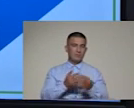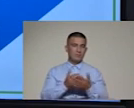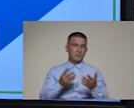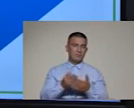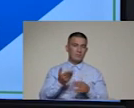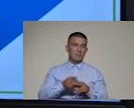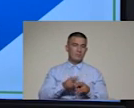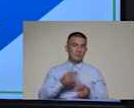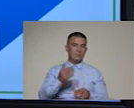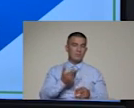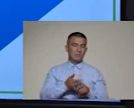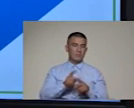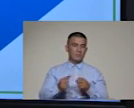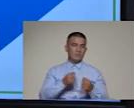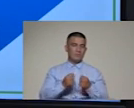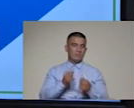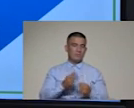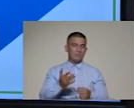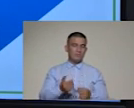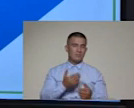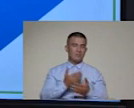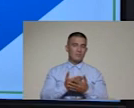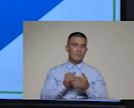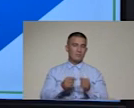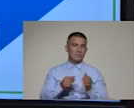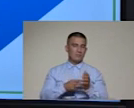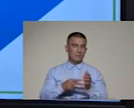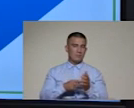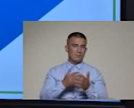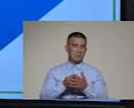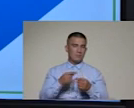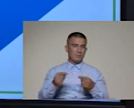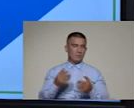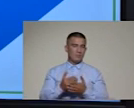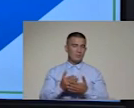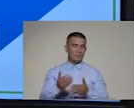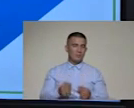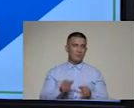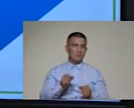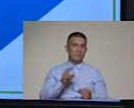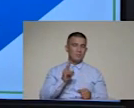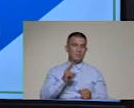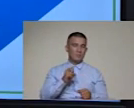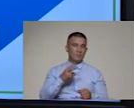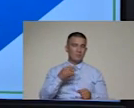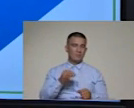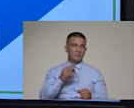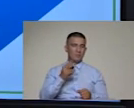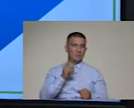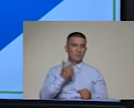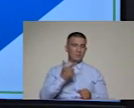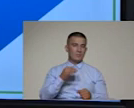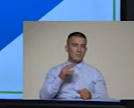qattiq holatda mavjud bo'lar ekan. Masalan, natriy gidrid yoki kaliy gidrid, kalsiy gidrid.